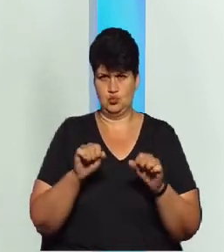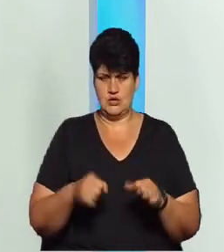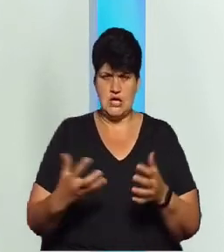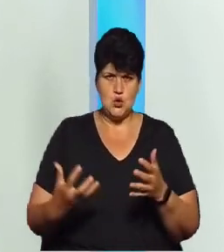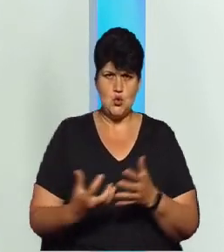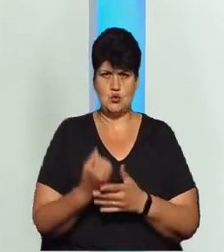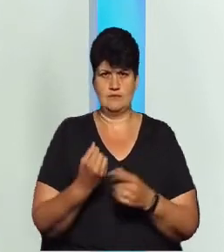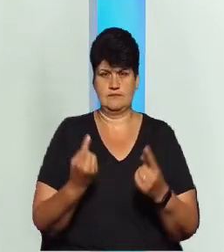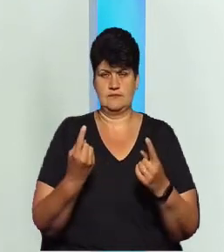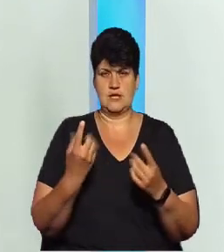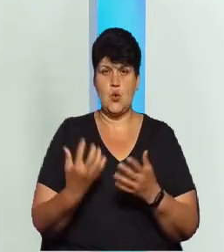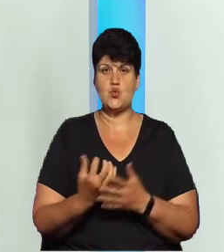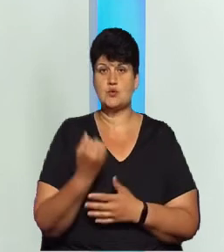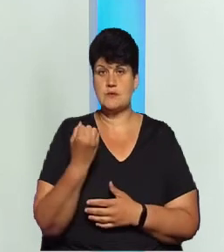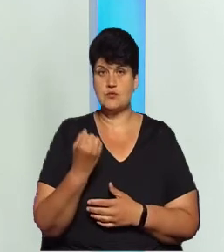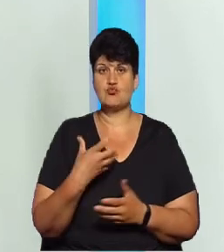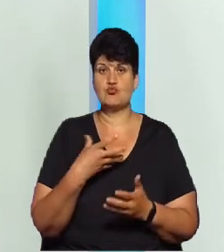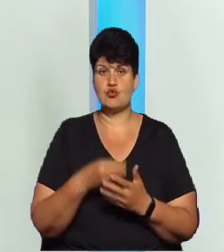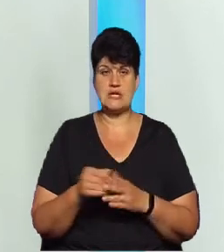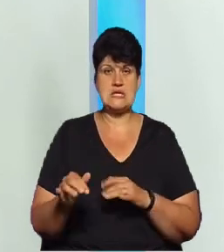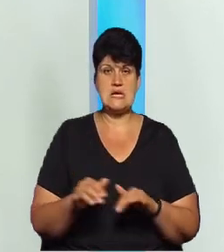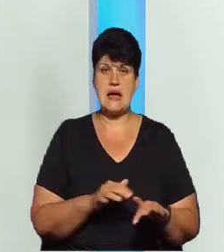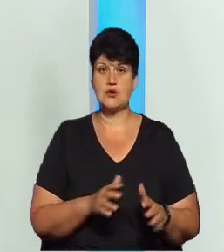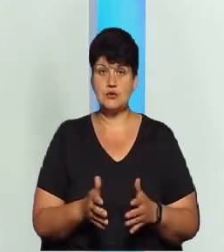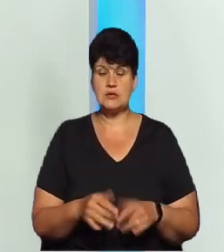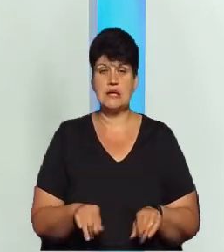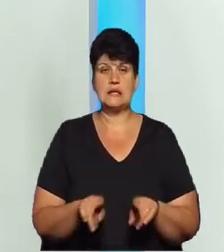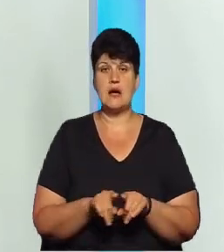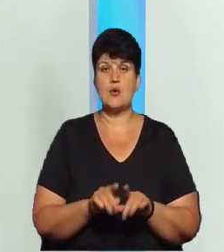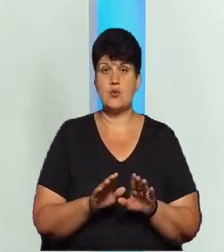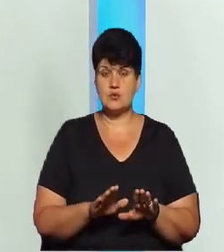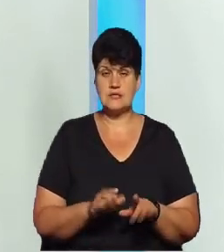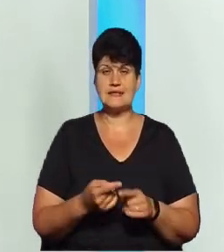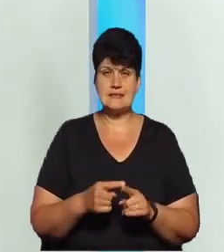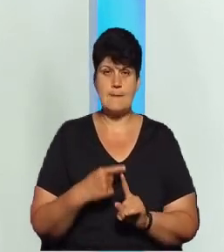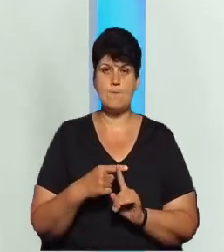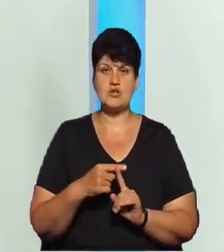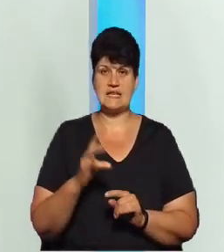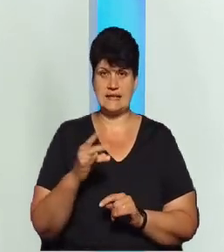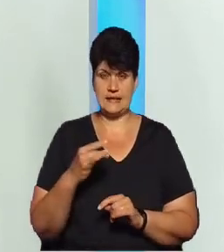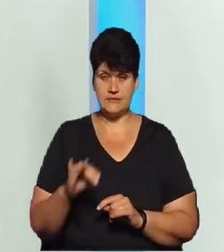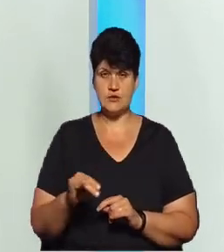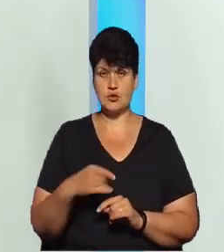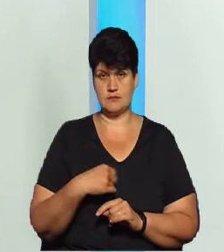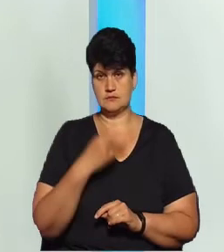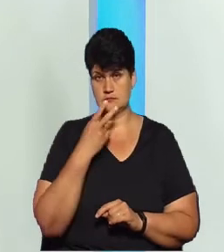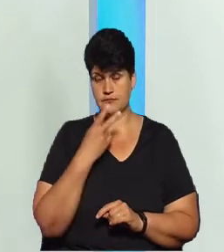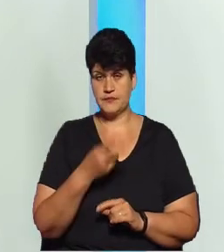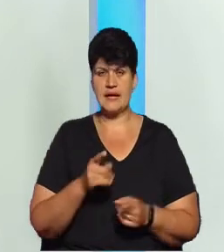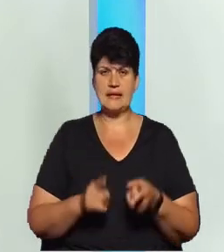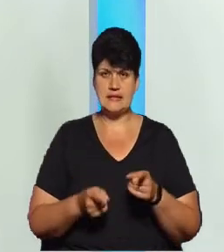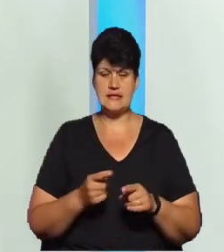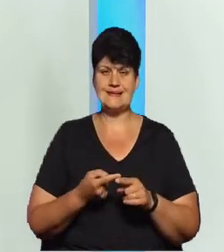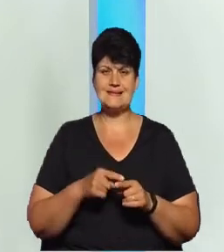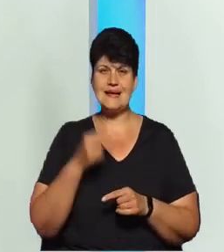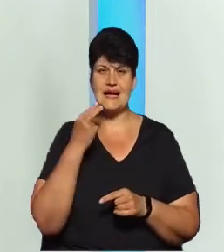у своїй діяльності. Так ось, це позитивний аспект, який я помітив, тому що дійсно це краще, ніж людей змушувати